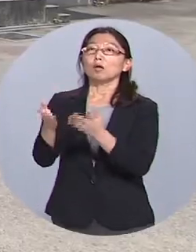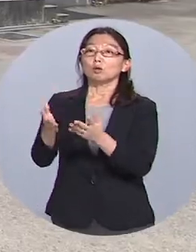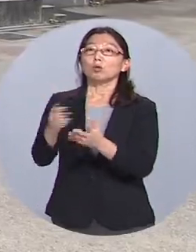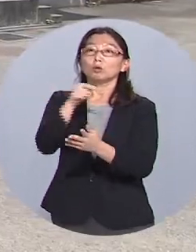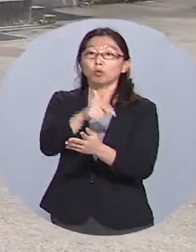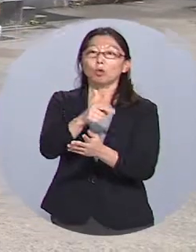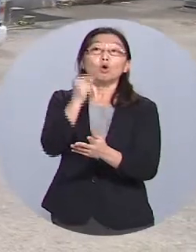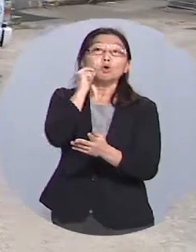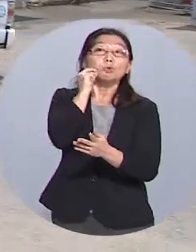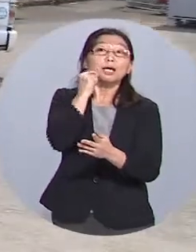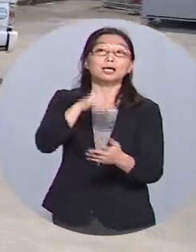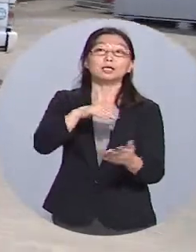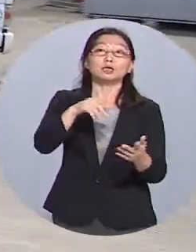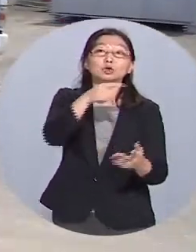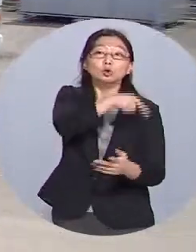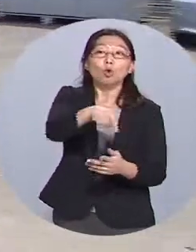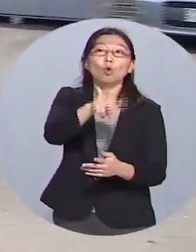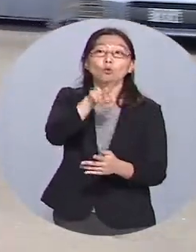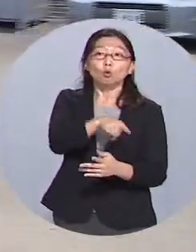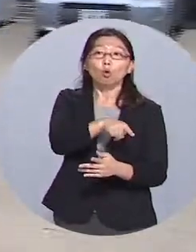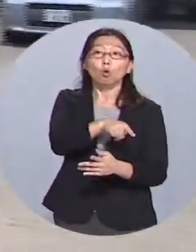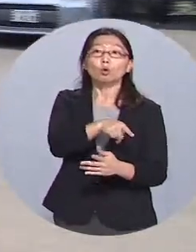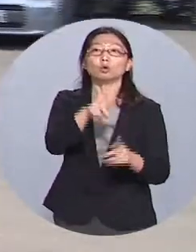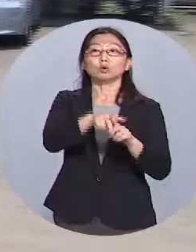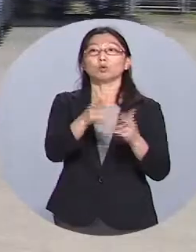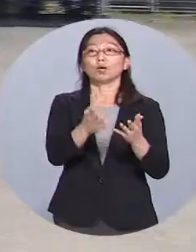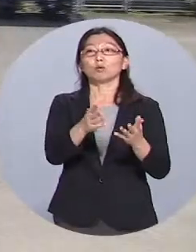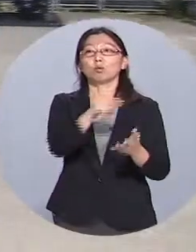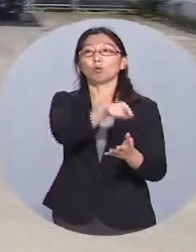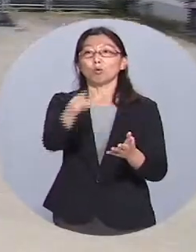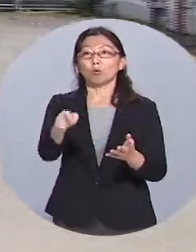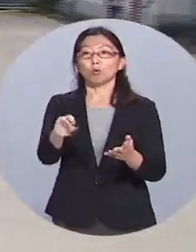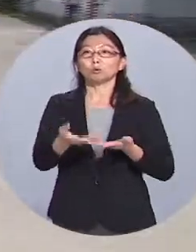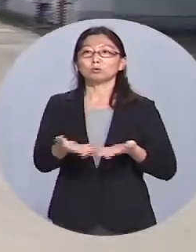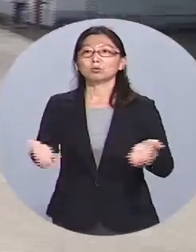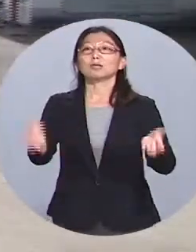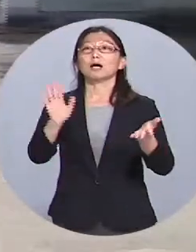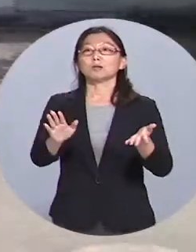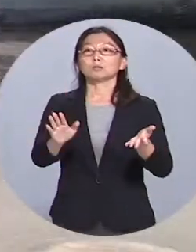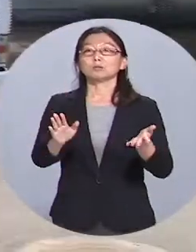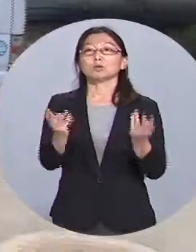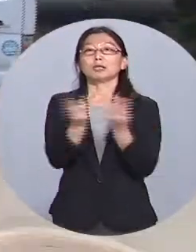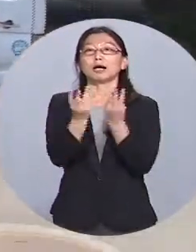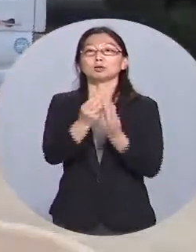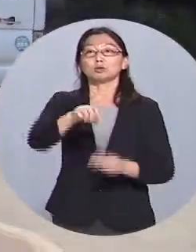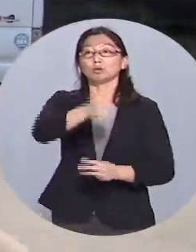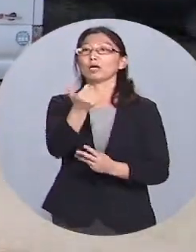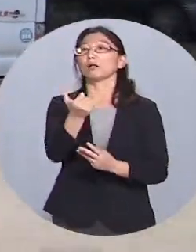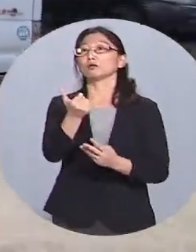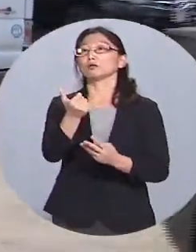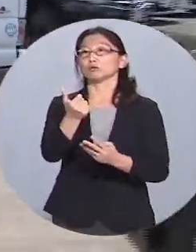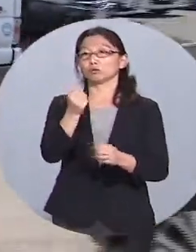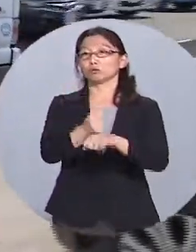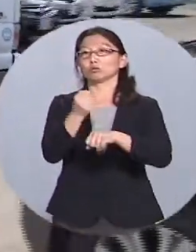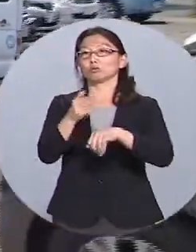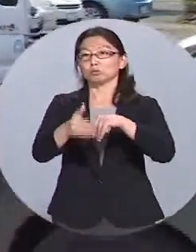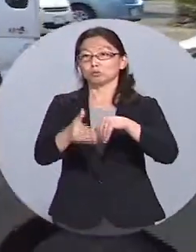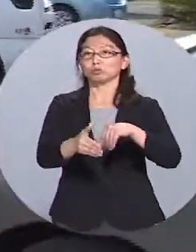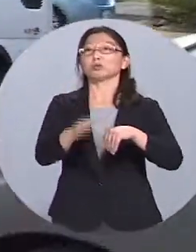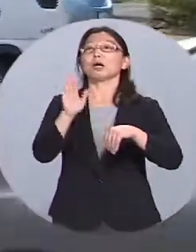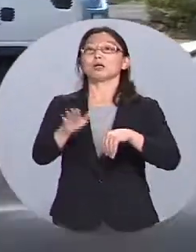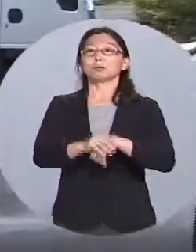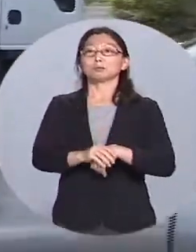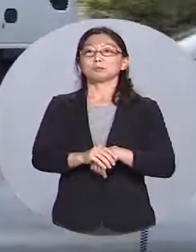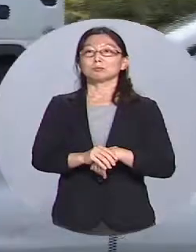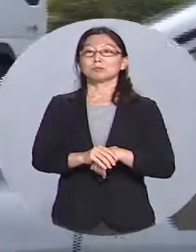の子どもたちが食べる分も含めて毎日500食近くが作られているんです。 100食、 はい、また毎日の献立にも